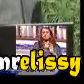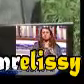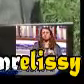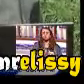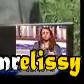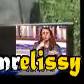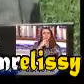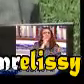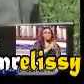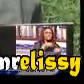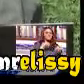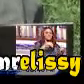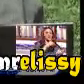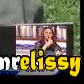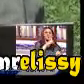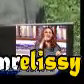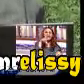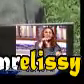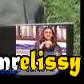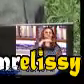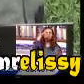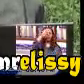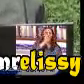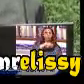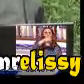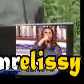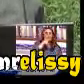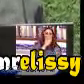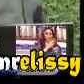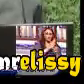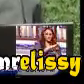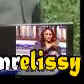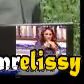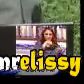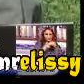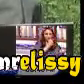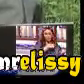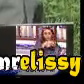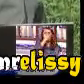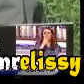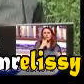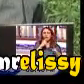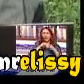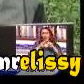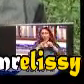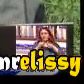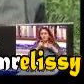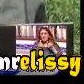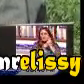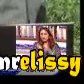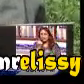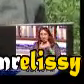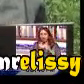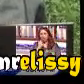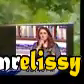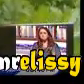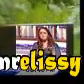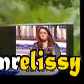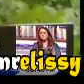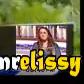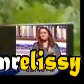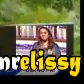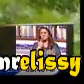السوق السوداء 160 الشكارة ما بتعملش معنا حاجة. ودلوقتي نروح كما هو قال في الجمعيات